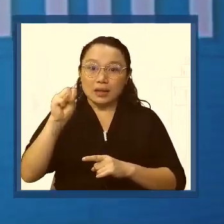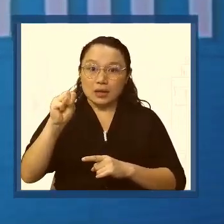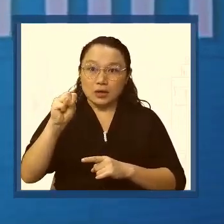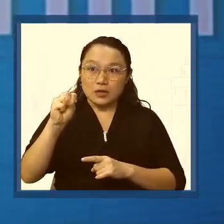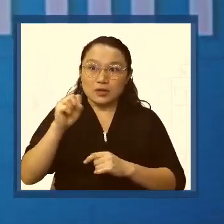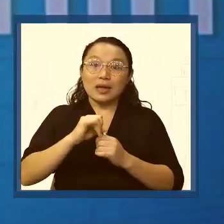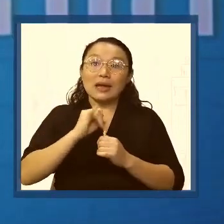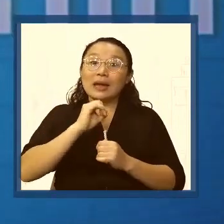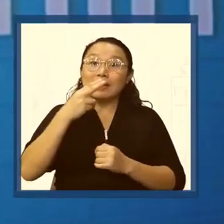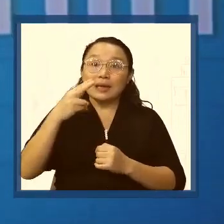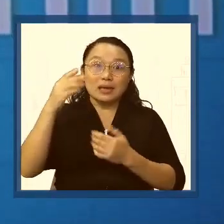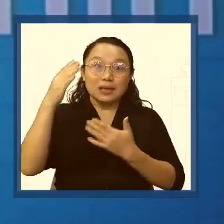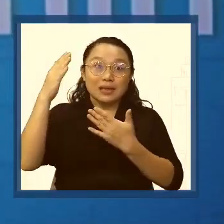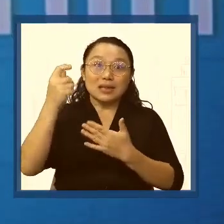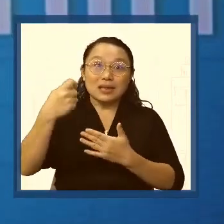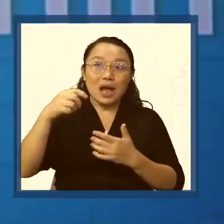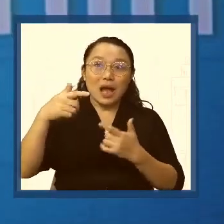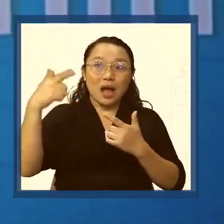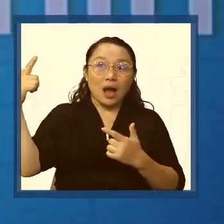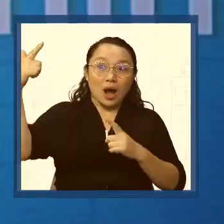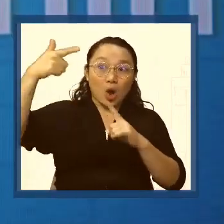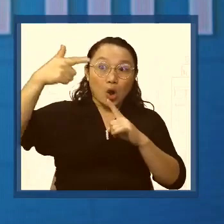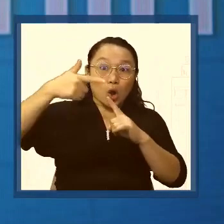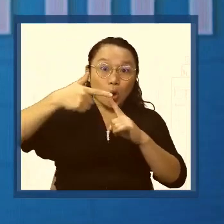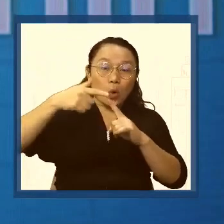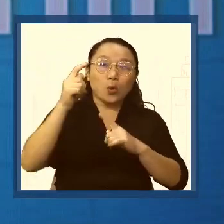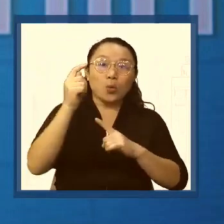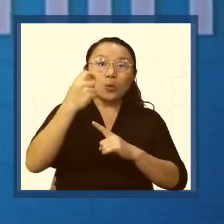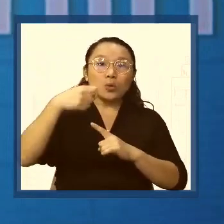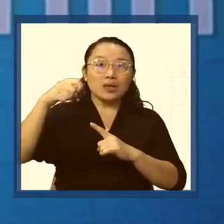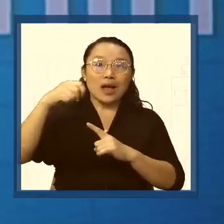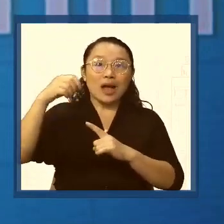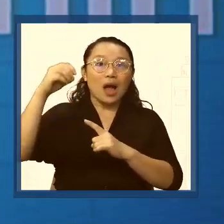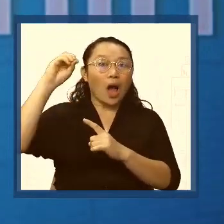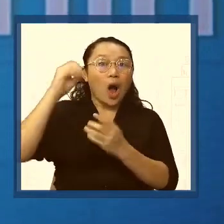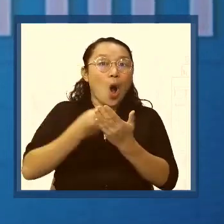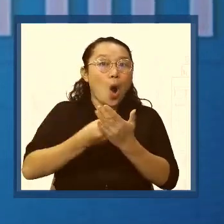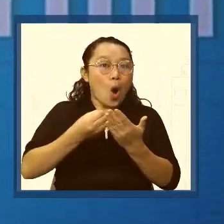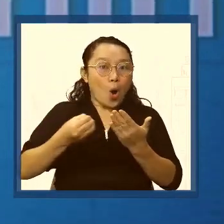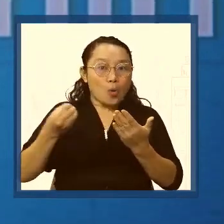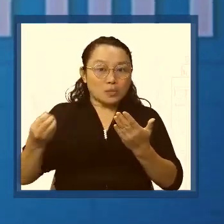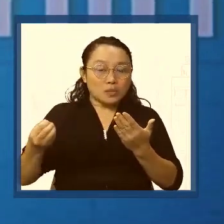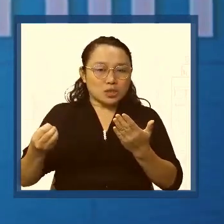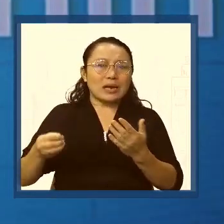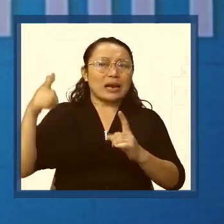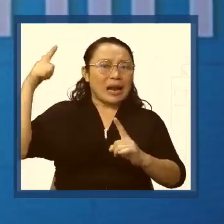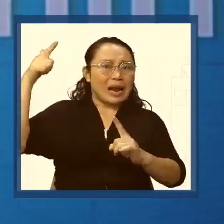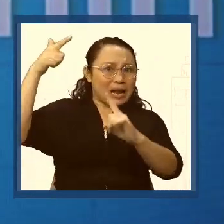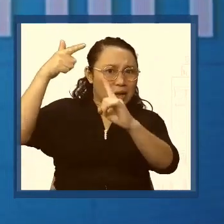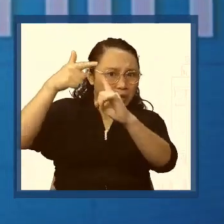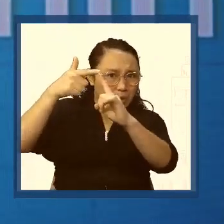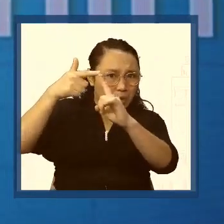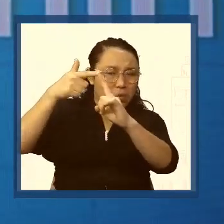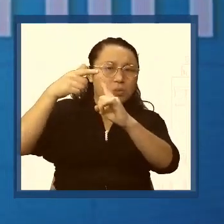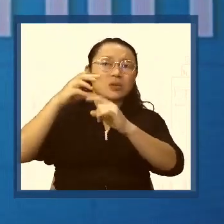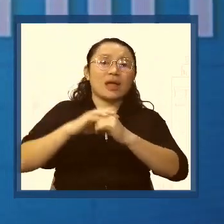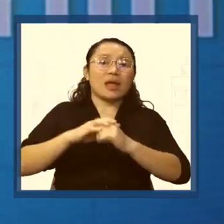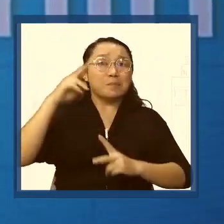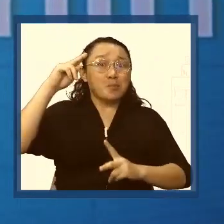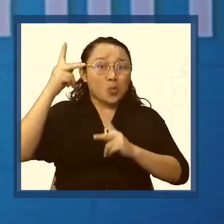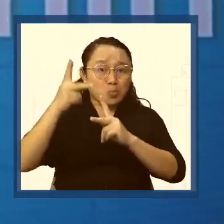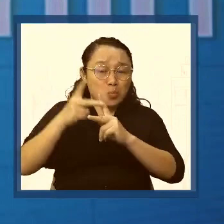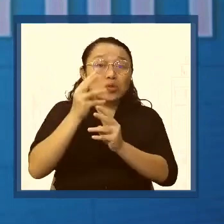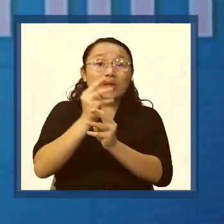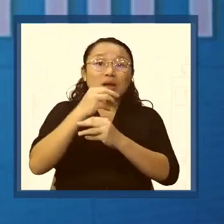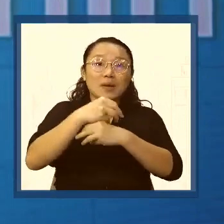he is the goal, he is the aim, he is the object. Siya ang tumong, siya ang katuyuan ninibong balaod.